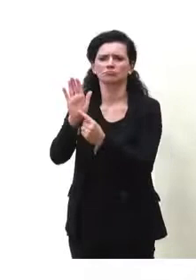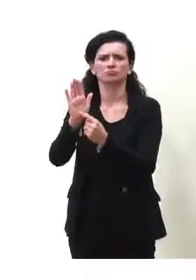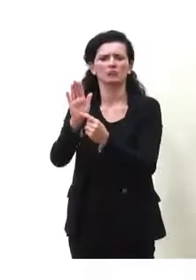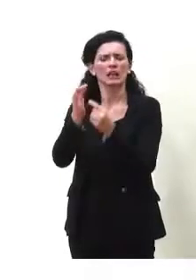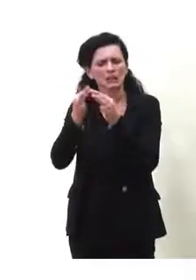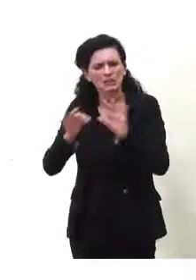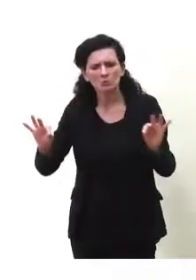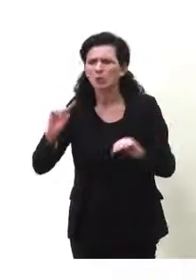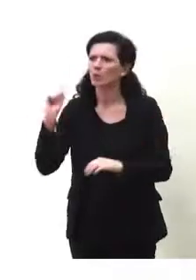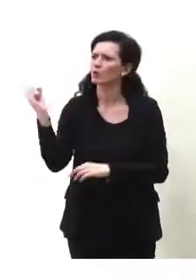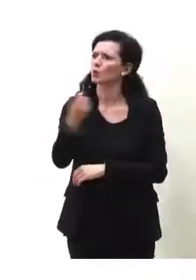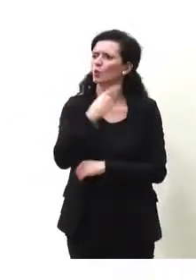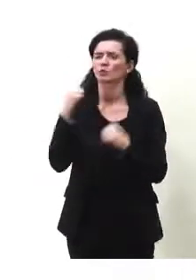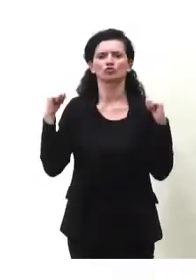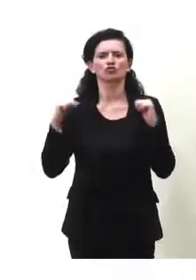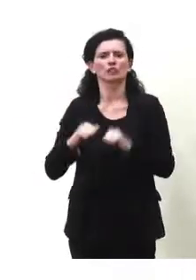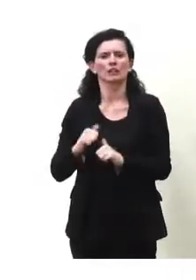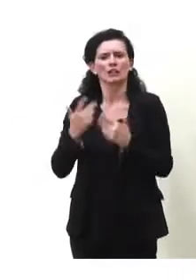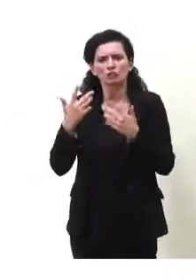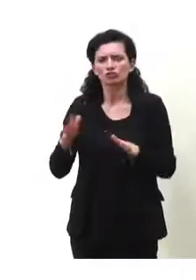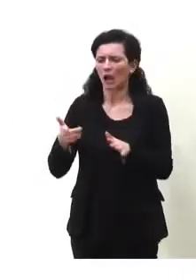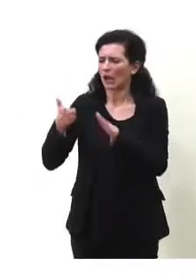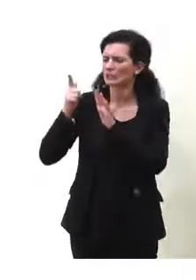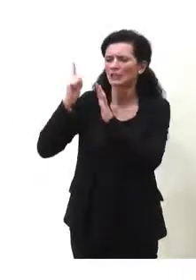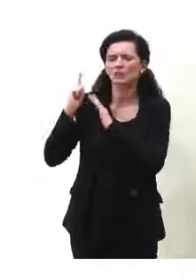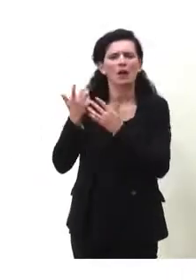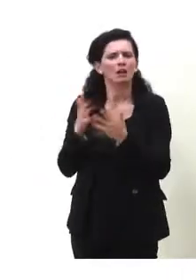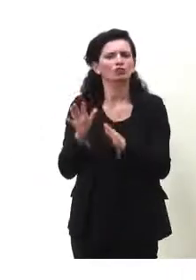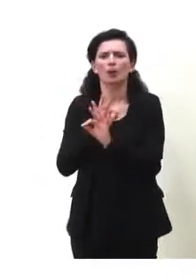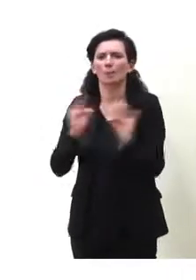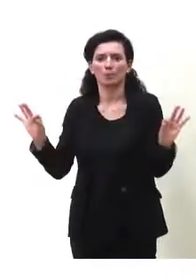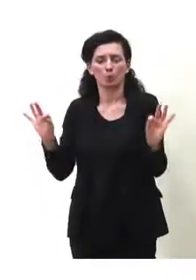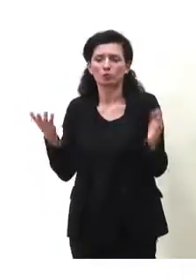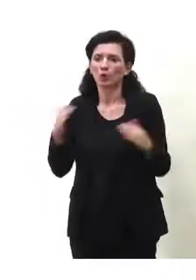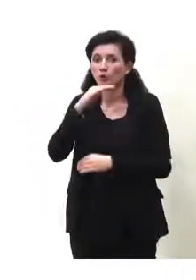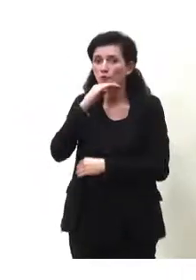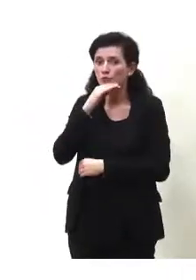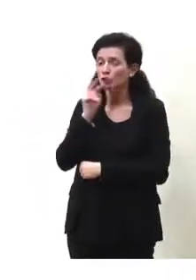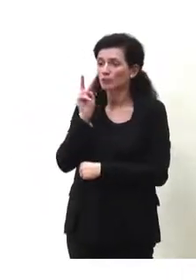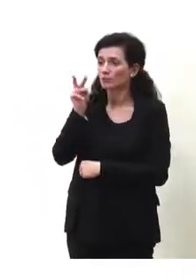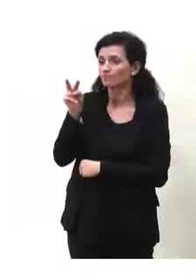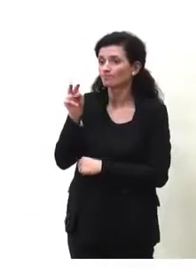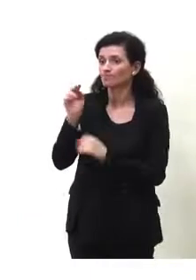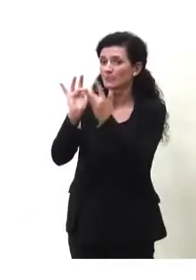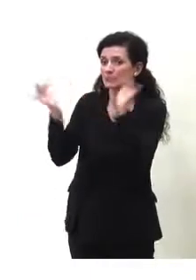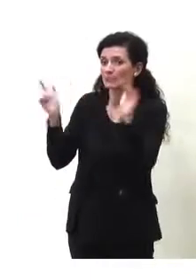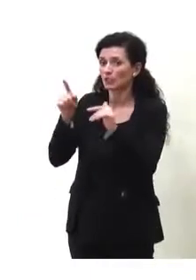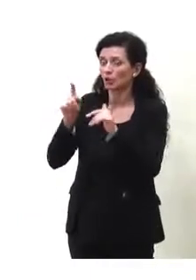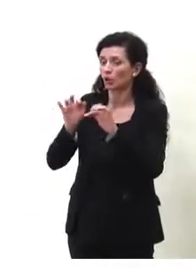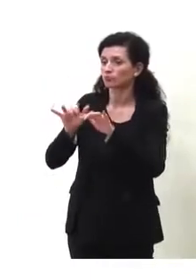tutti i cittadini da diverse settimane, quindi basta andare a vederseli.